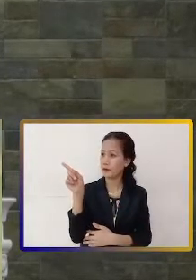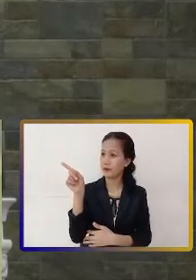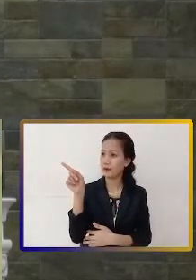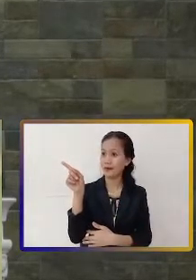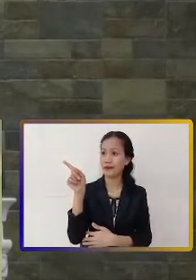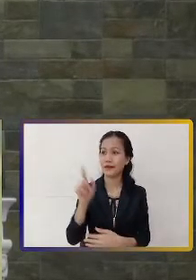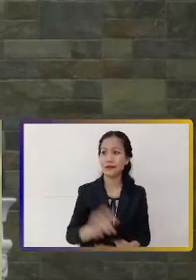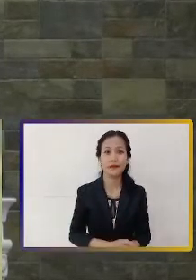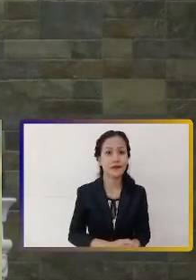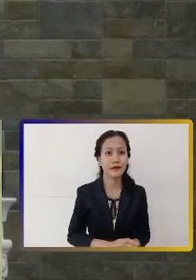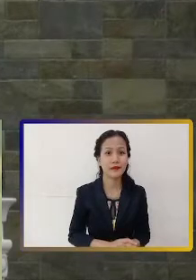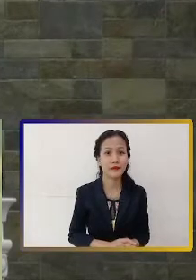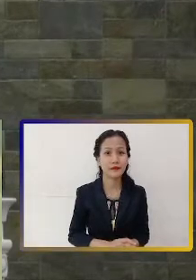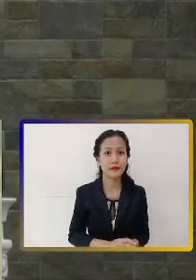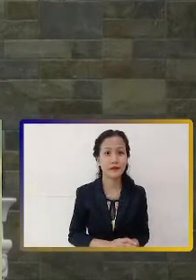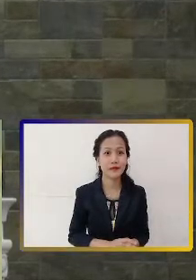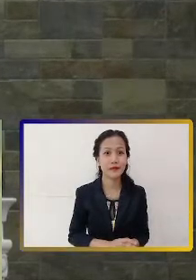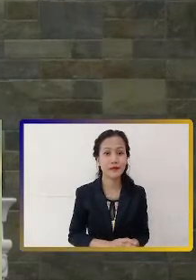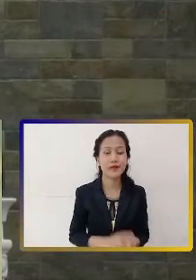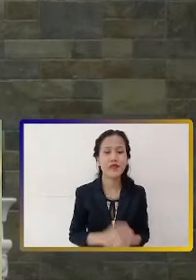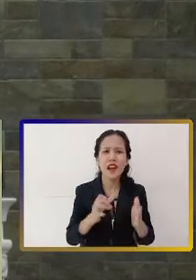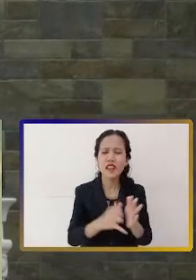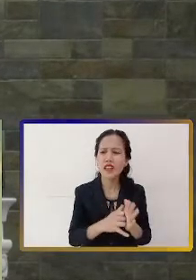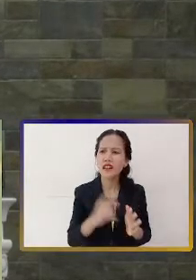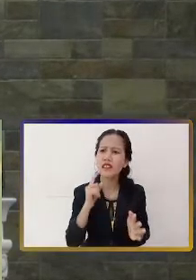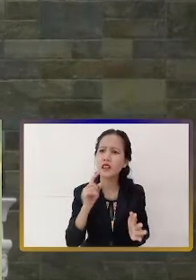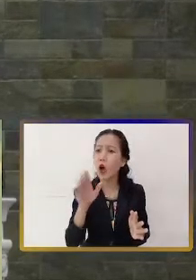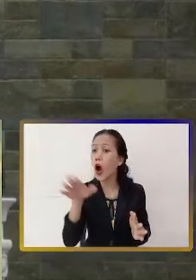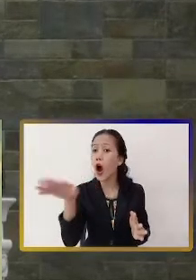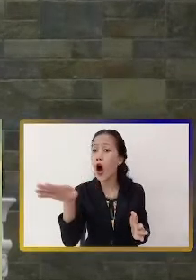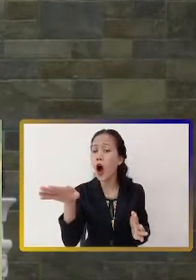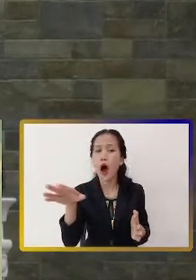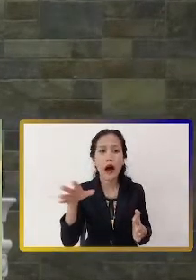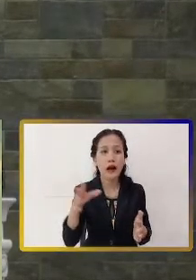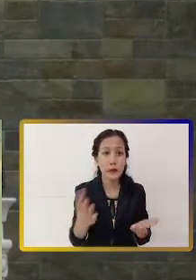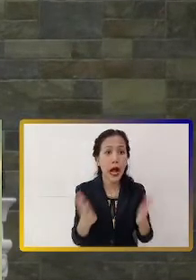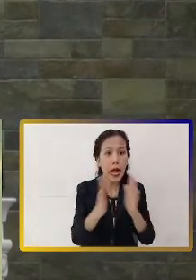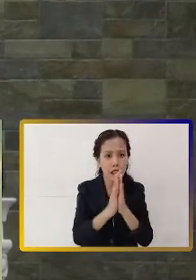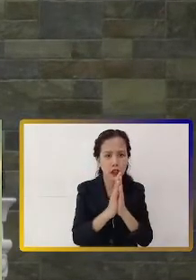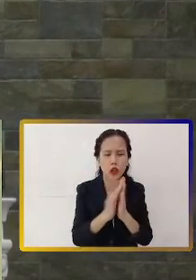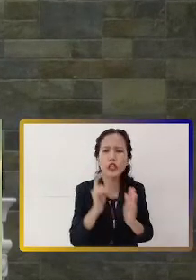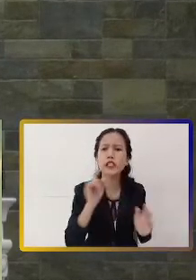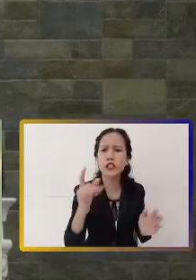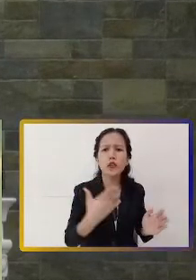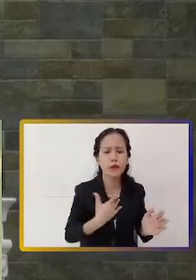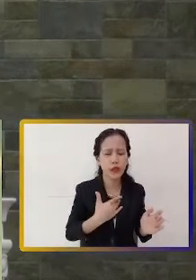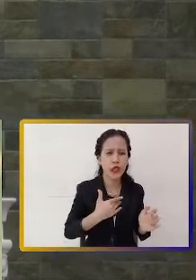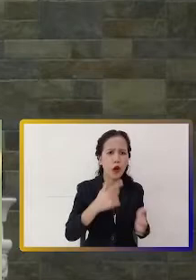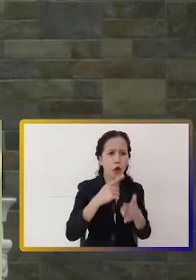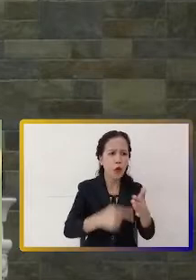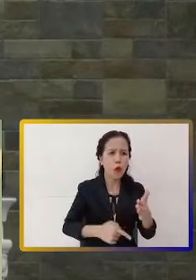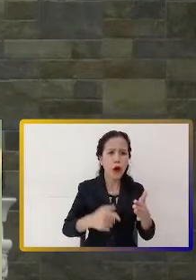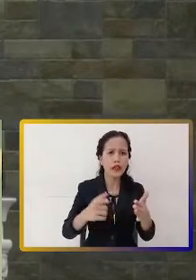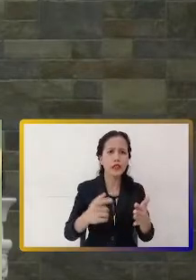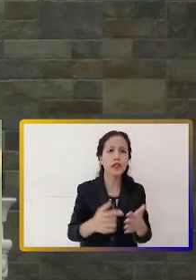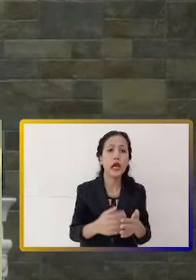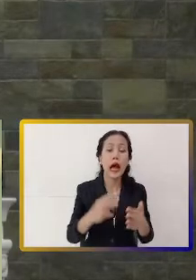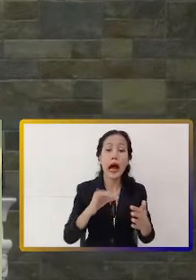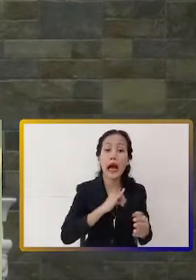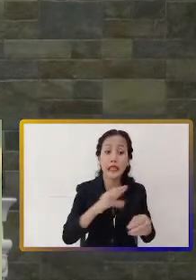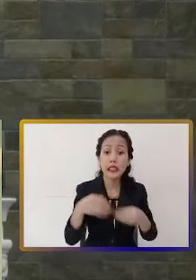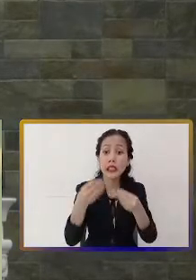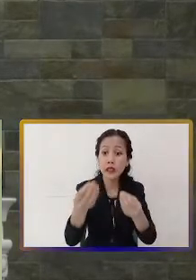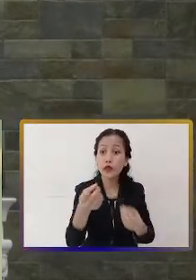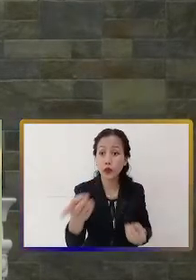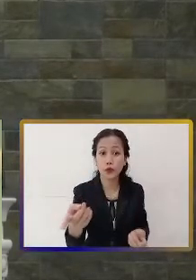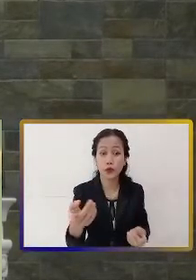give thee. Ask, sabihin mo sa akin kung ano ang ibibigay ko sa iyo. At sinabi ni Solomon, and then in verse